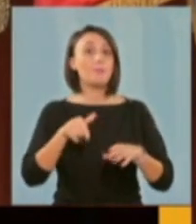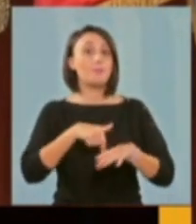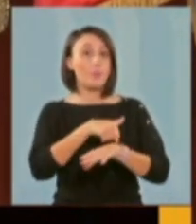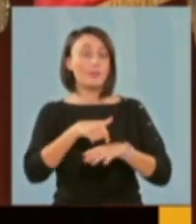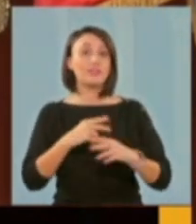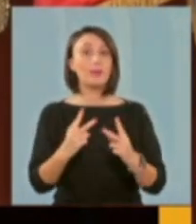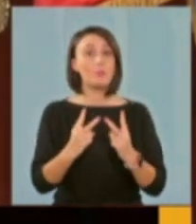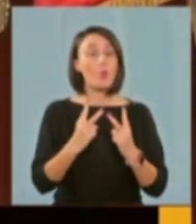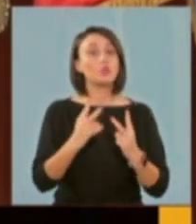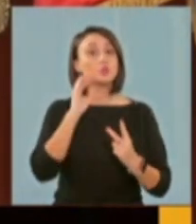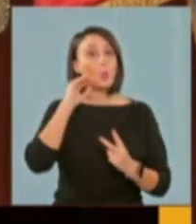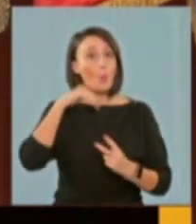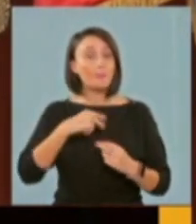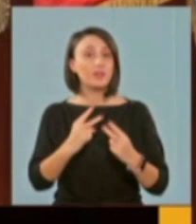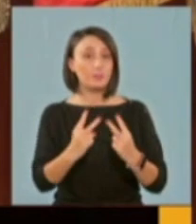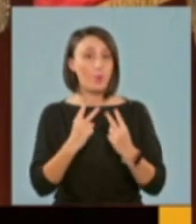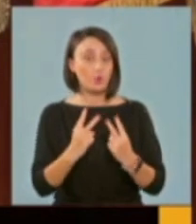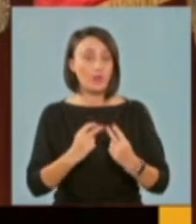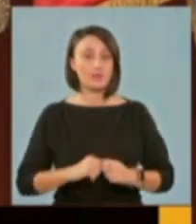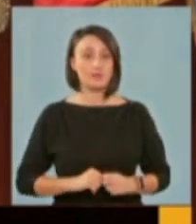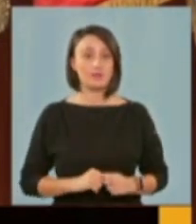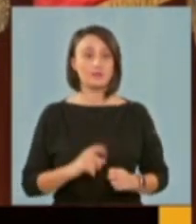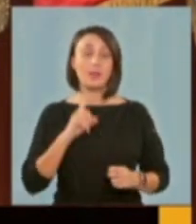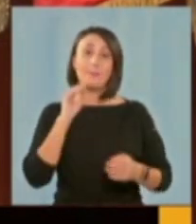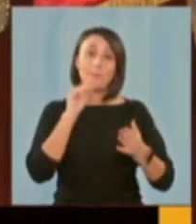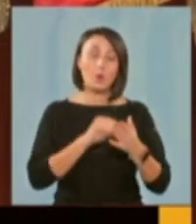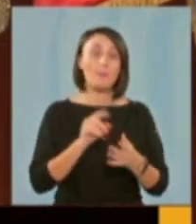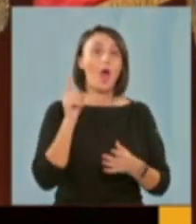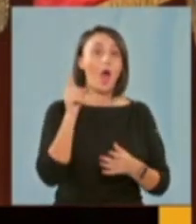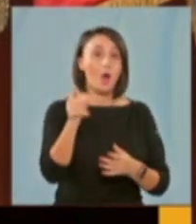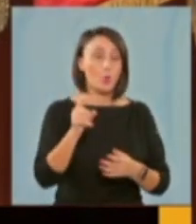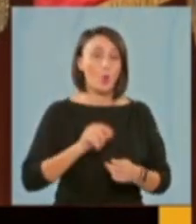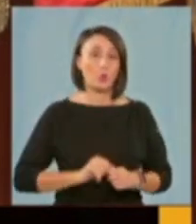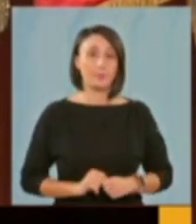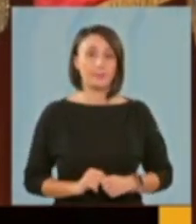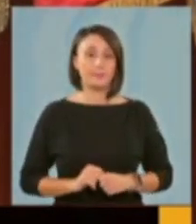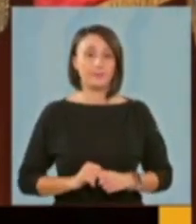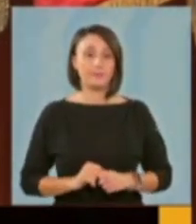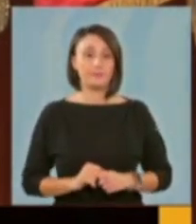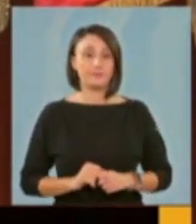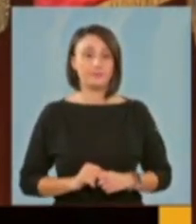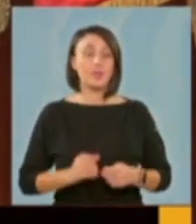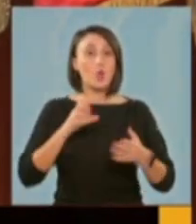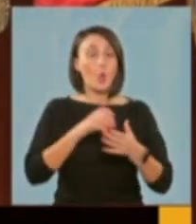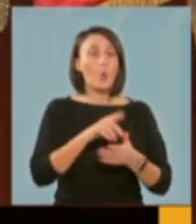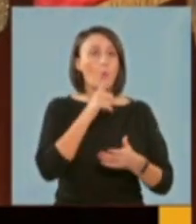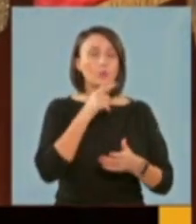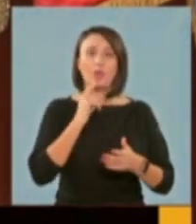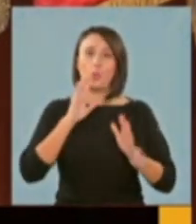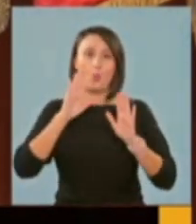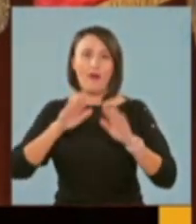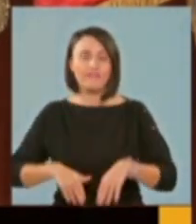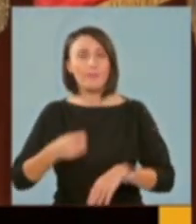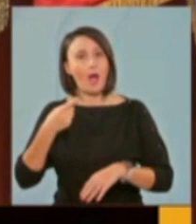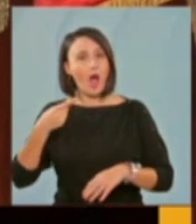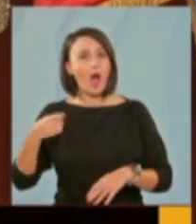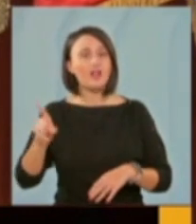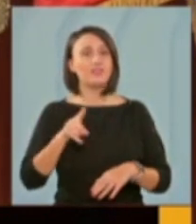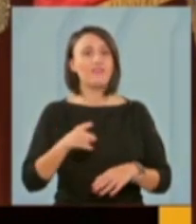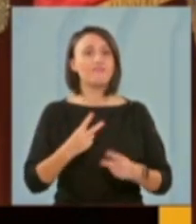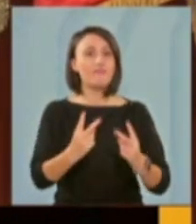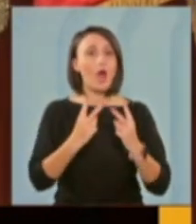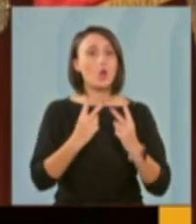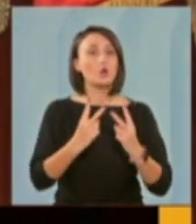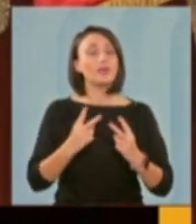momentele importante și oamenii importanți, să-i punem acolo în loc unde nu avem alte